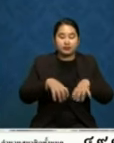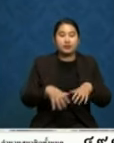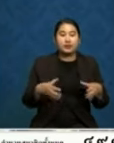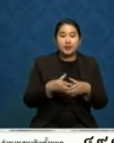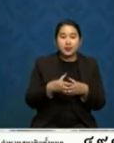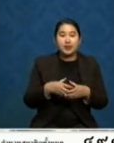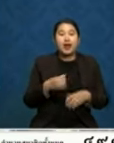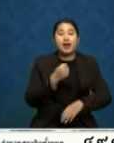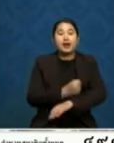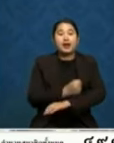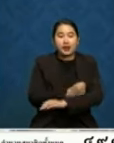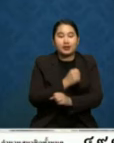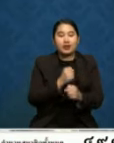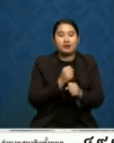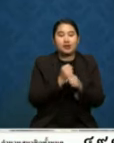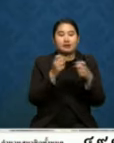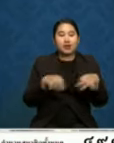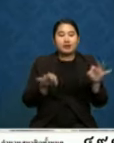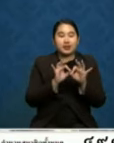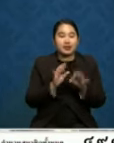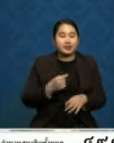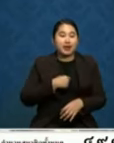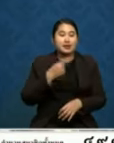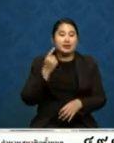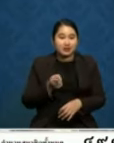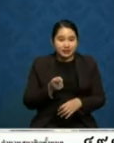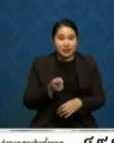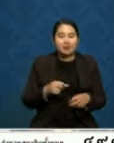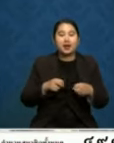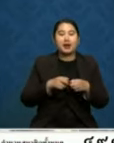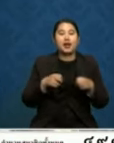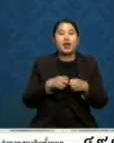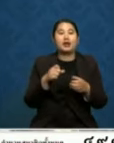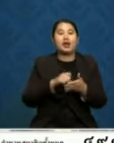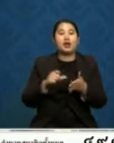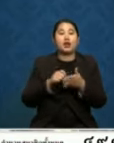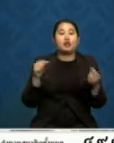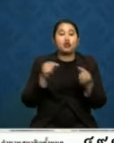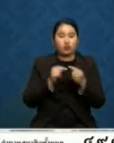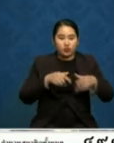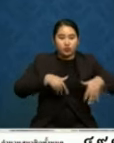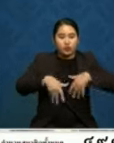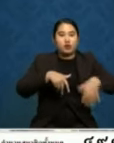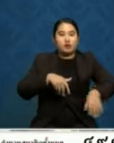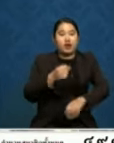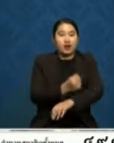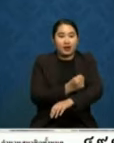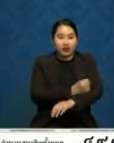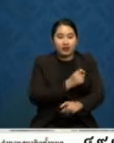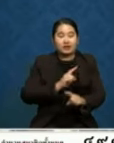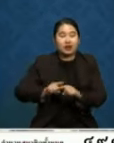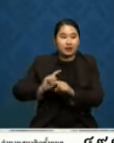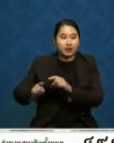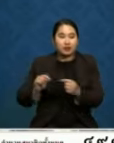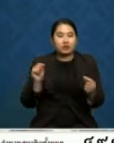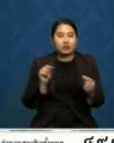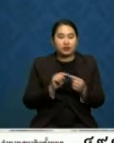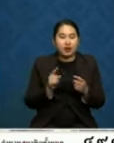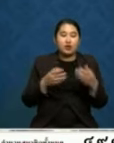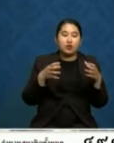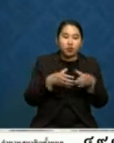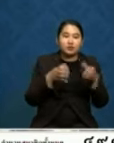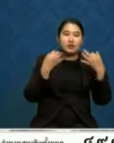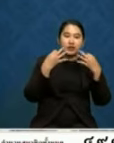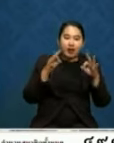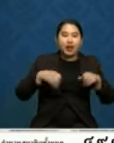งงานที่จะแสดงถึงความจริงใจในการที่จะเข้ามาแก้ปัญหาให้กับพี่น้องแรงงานนอกระบบต่างๆไม่ว่าจะเป็นฟรีแลนซ์